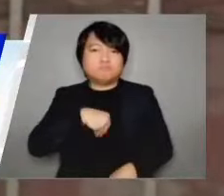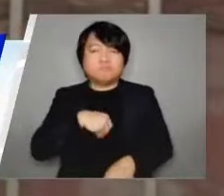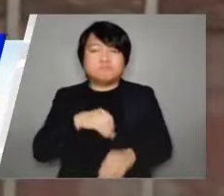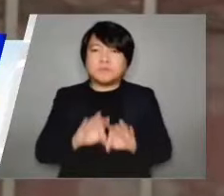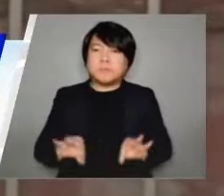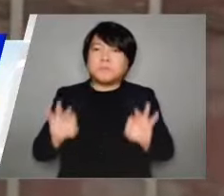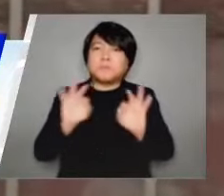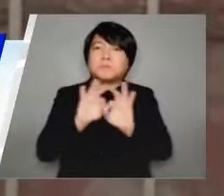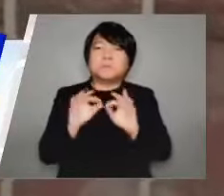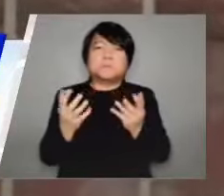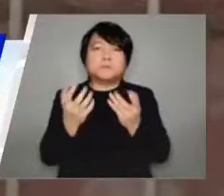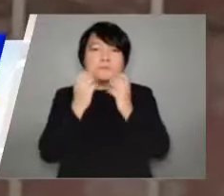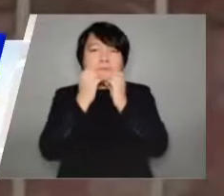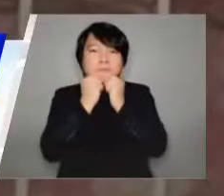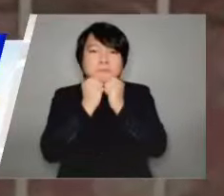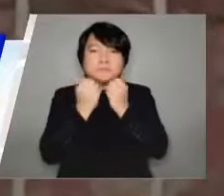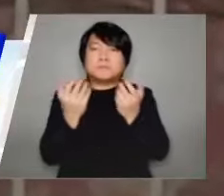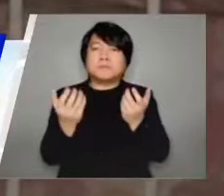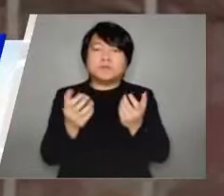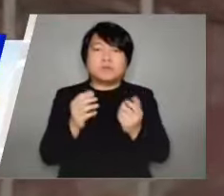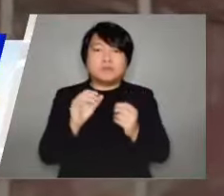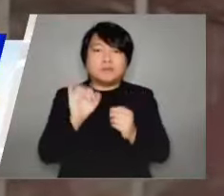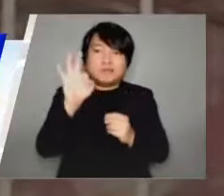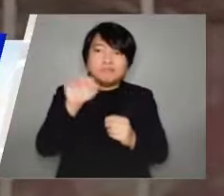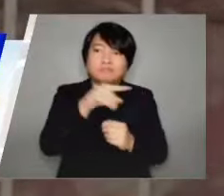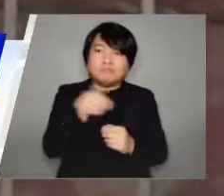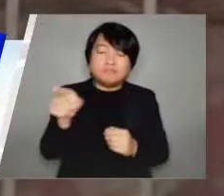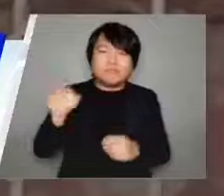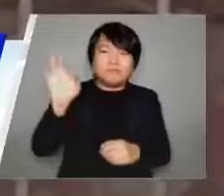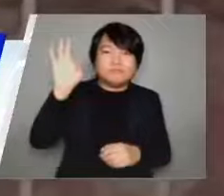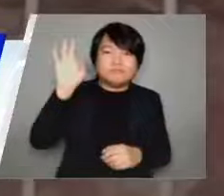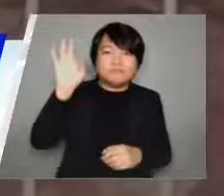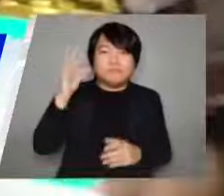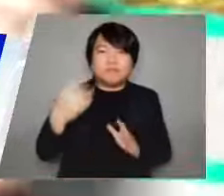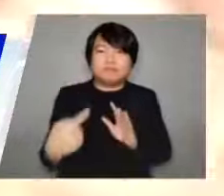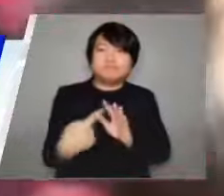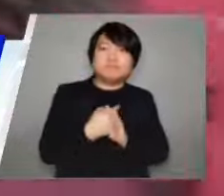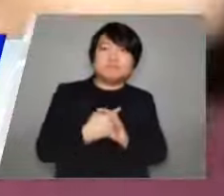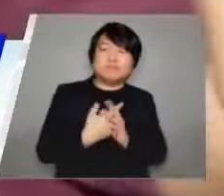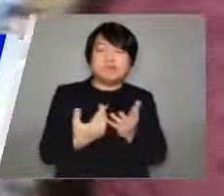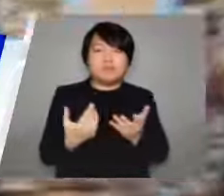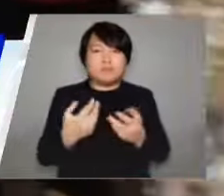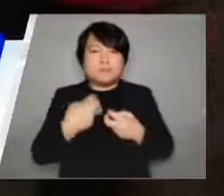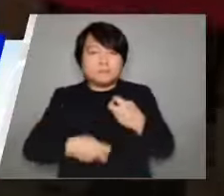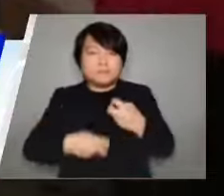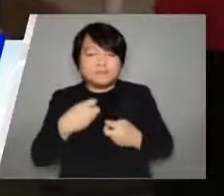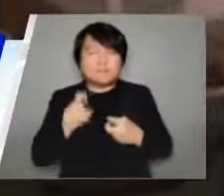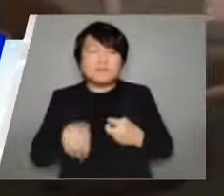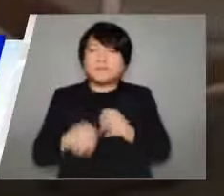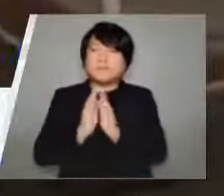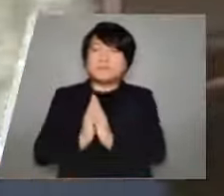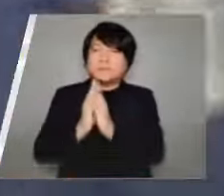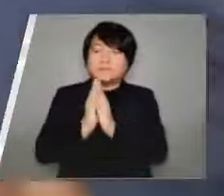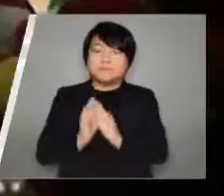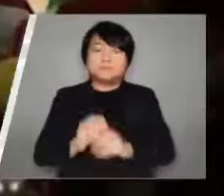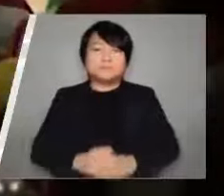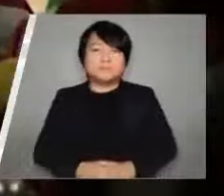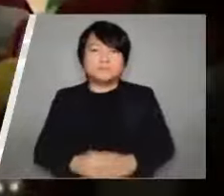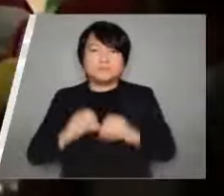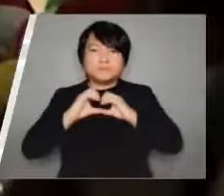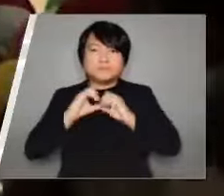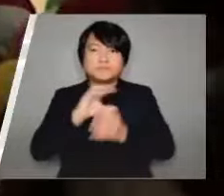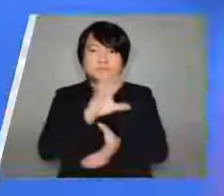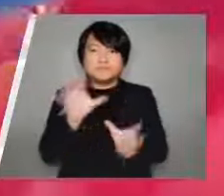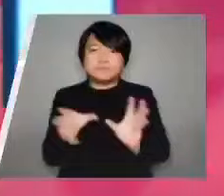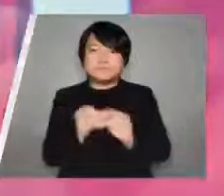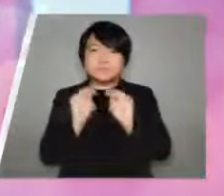kung mawalan ng pag-asa, kung may problema, manalangin lang. Para sa GMA Integrated News, Rafi